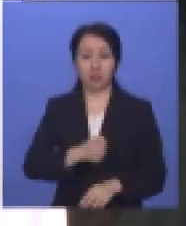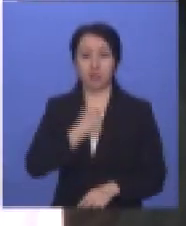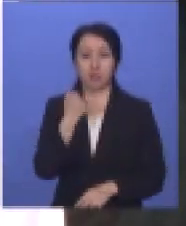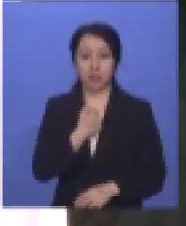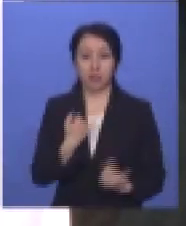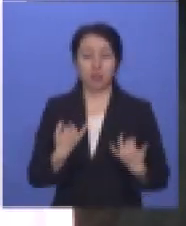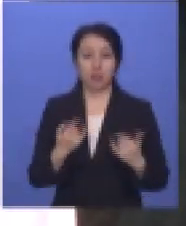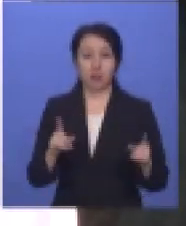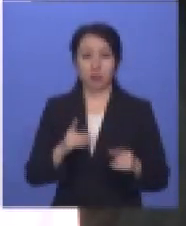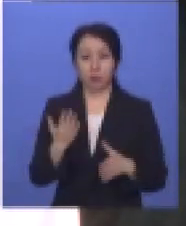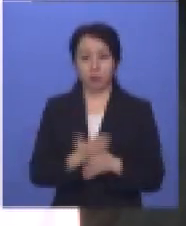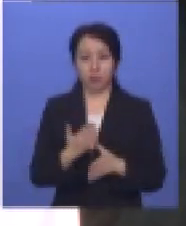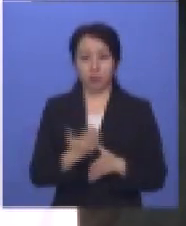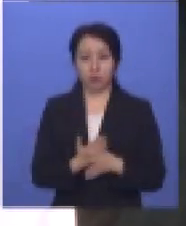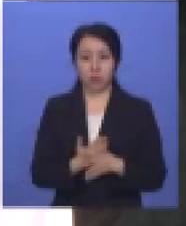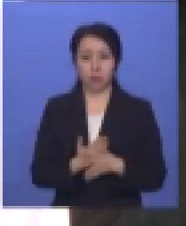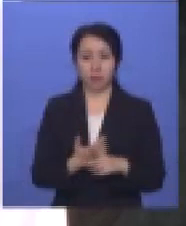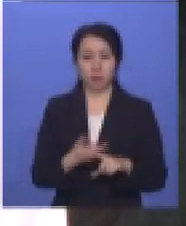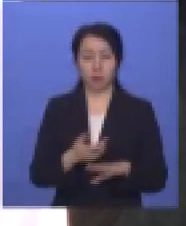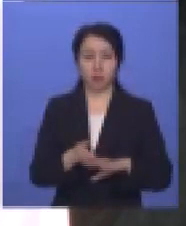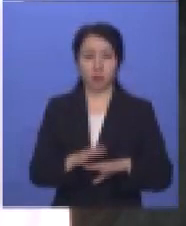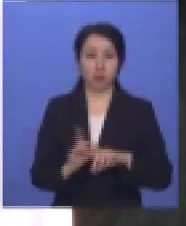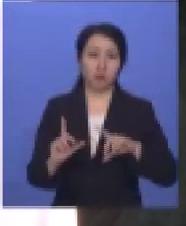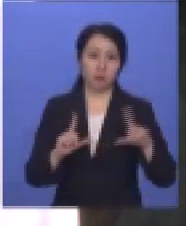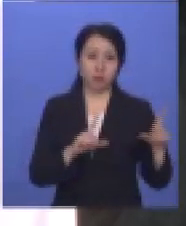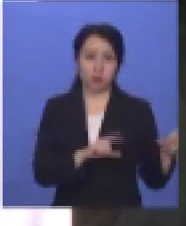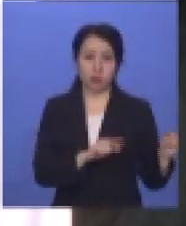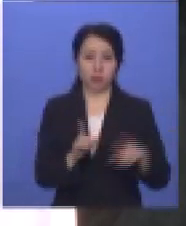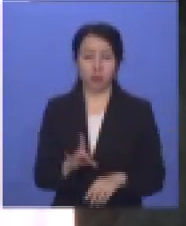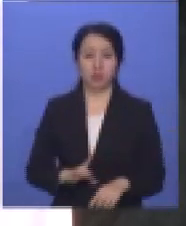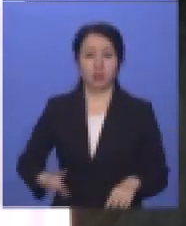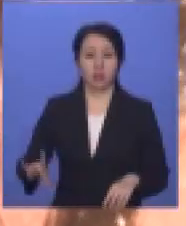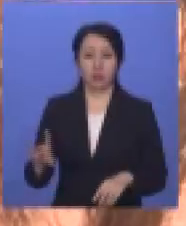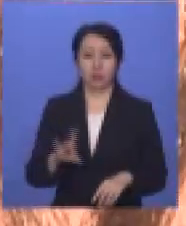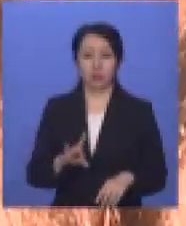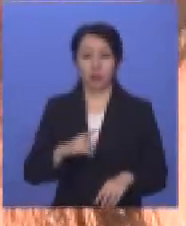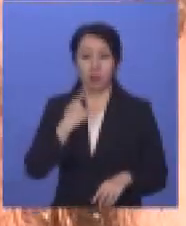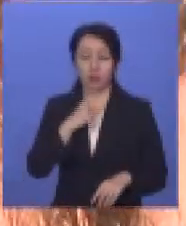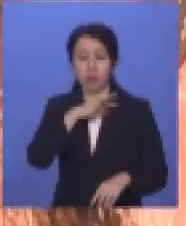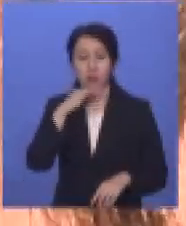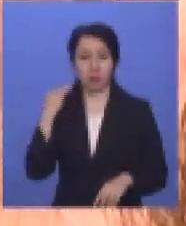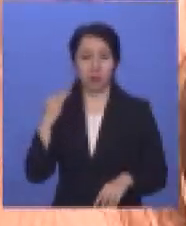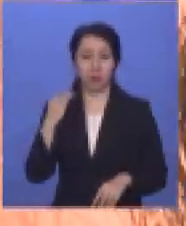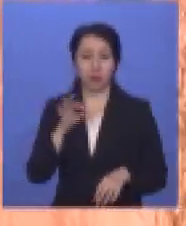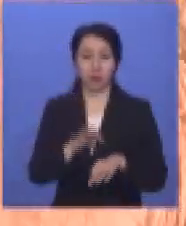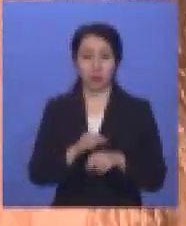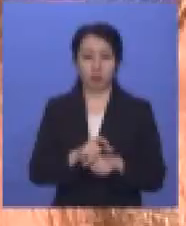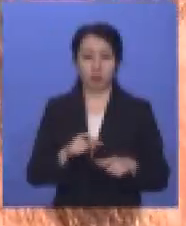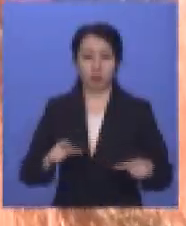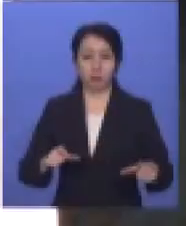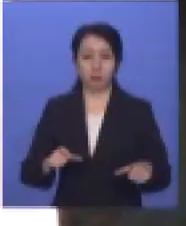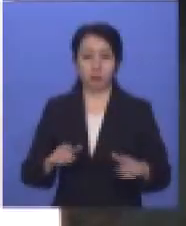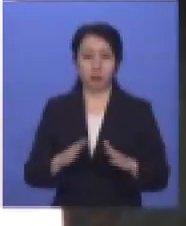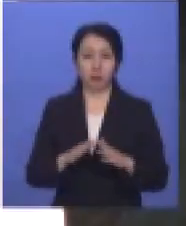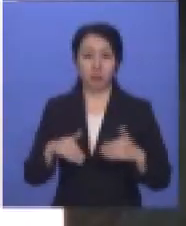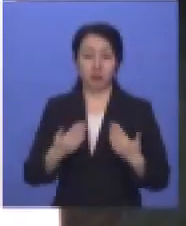для того, чтобы им помочь, потому что им самое тяжело выезжать к нам в район. А тут, как многие наши пациенты говорят, медицина с доставкой на дом.